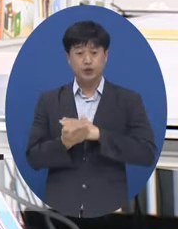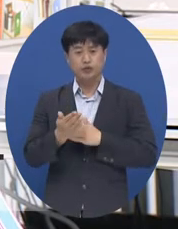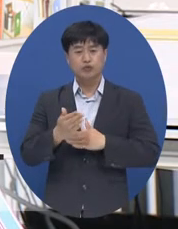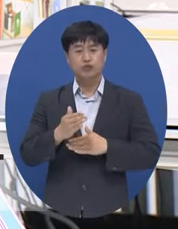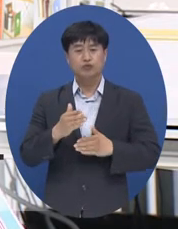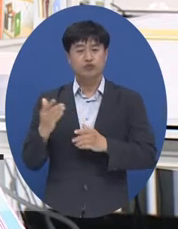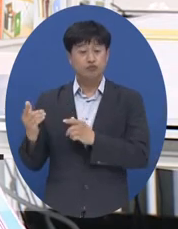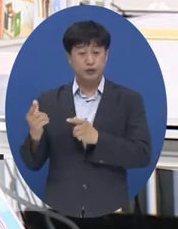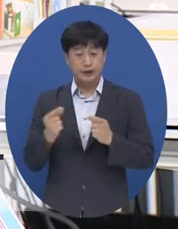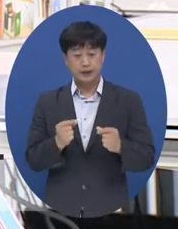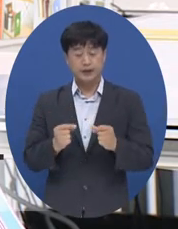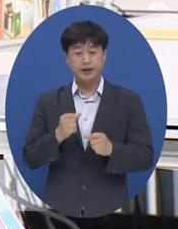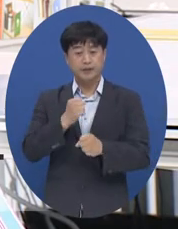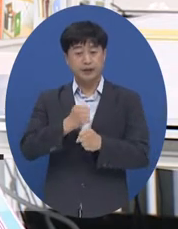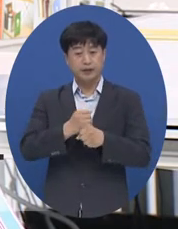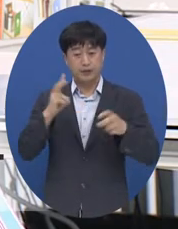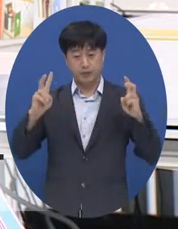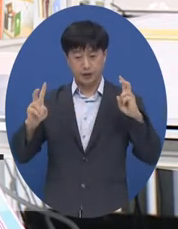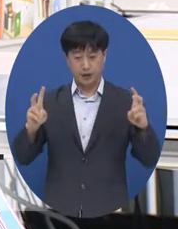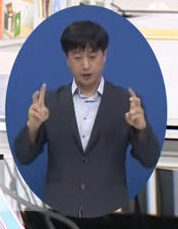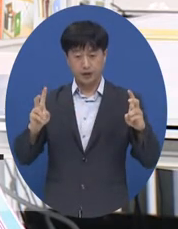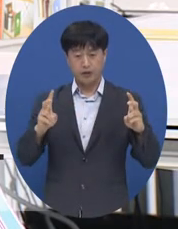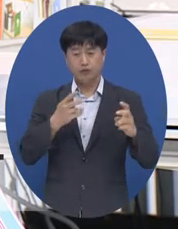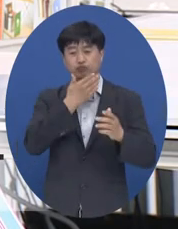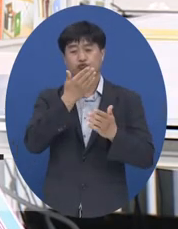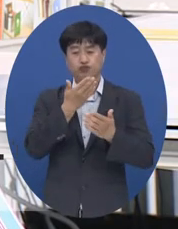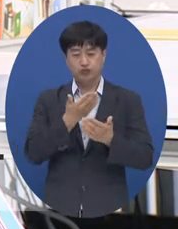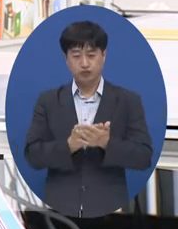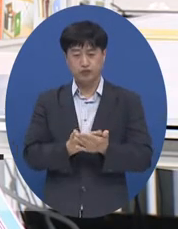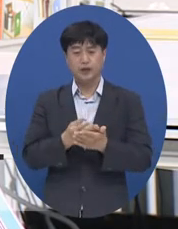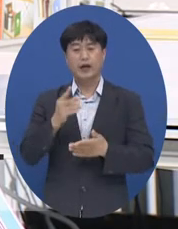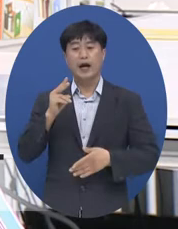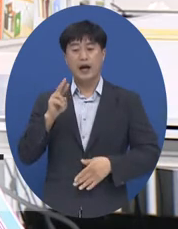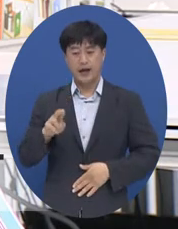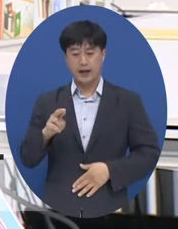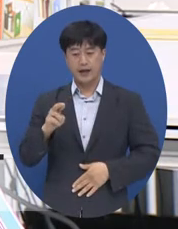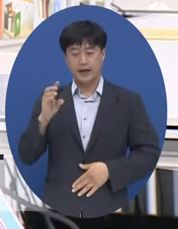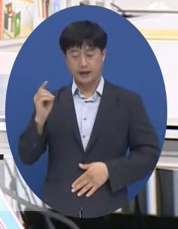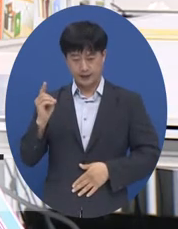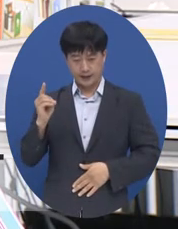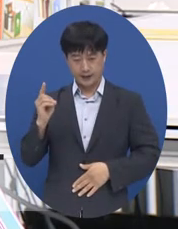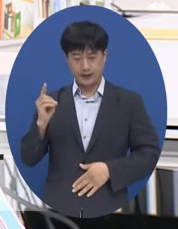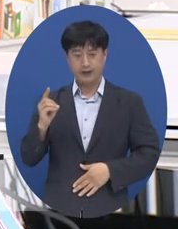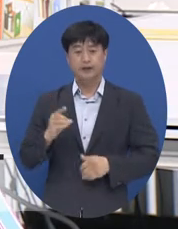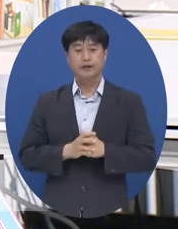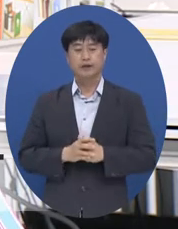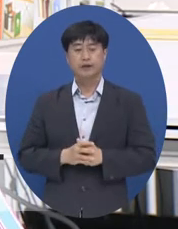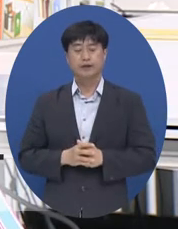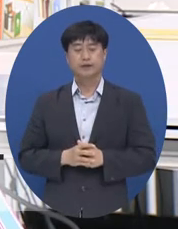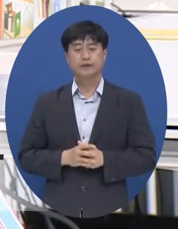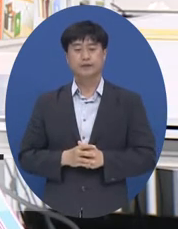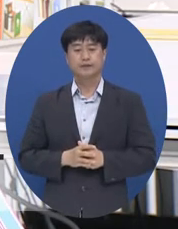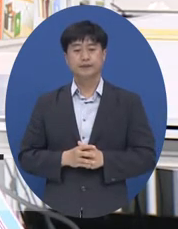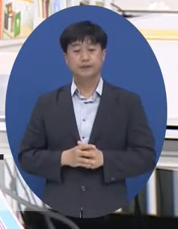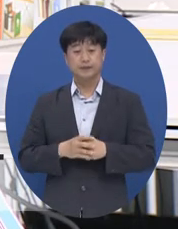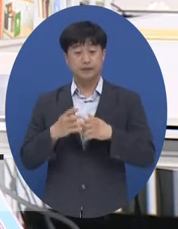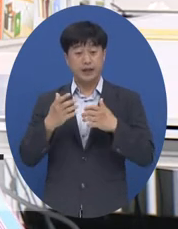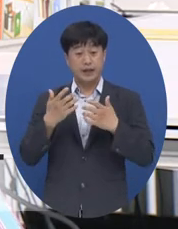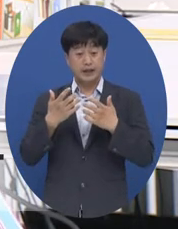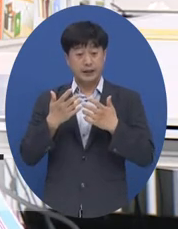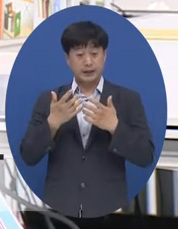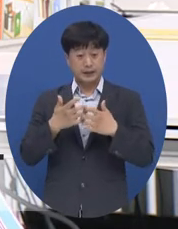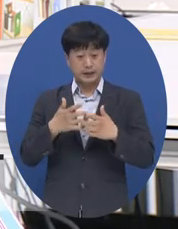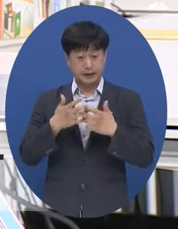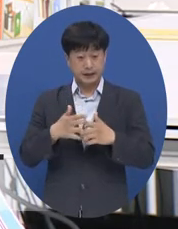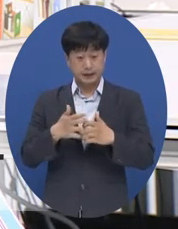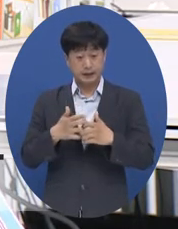프린터는 저희 같은 제조업하는 그런 이제 기업들에게는 정말 그 중요한 이제 그 R&D